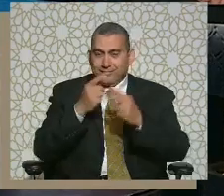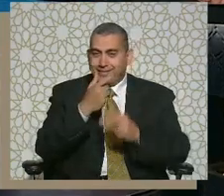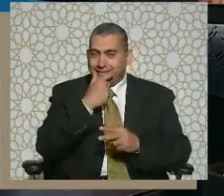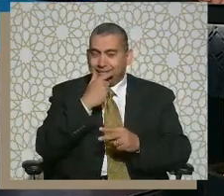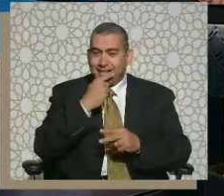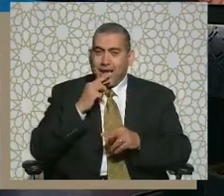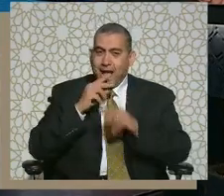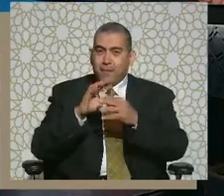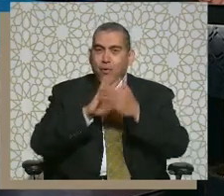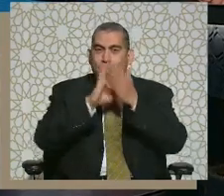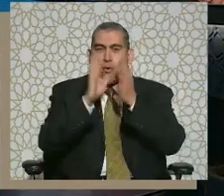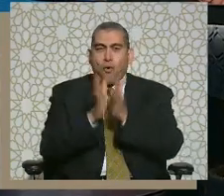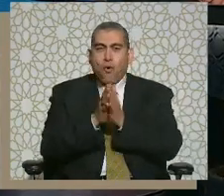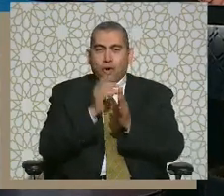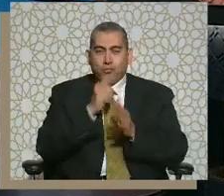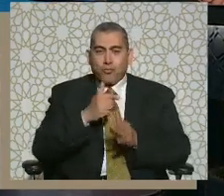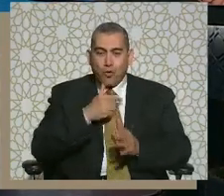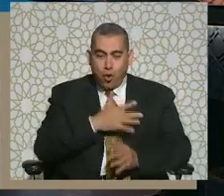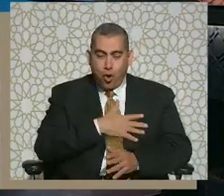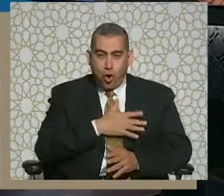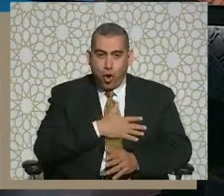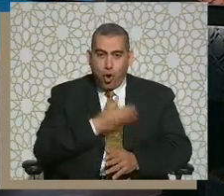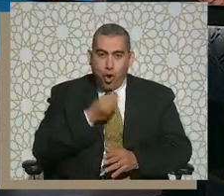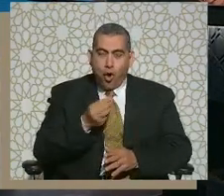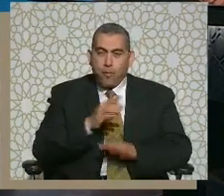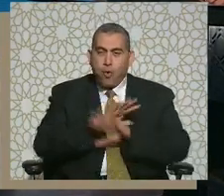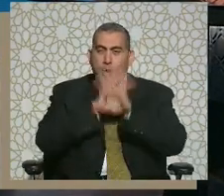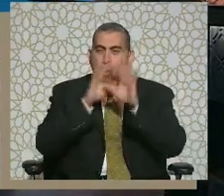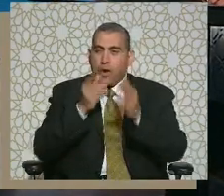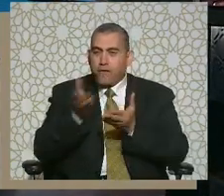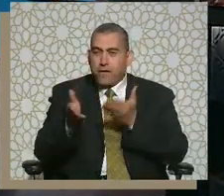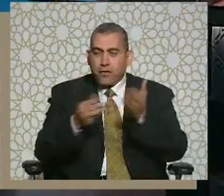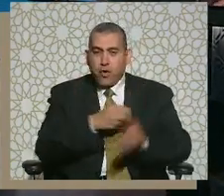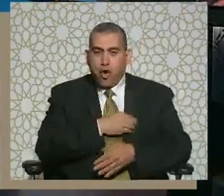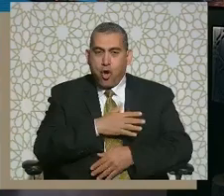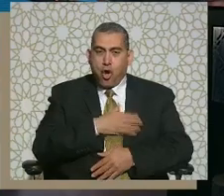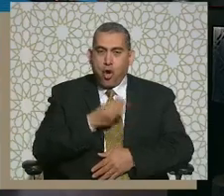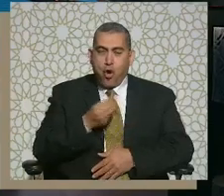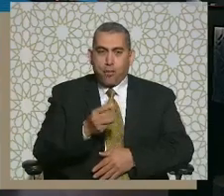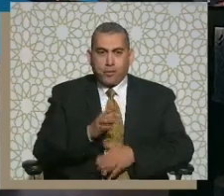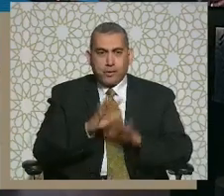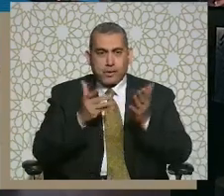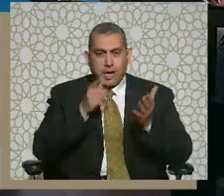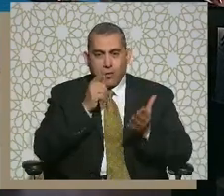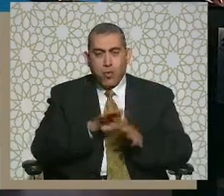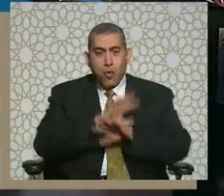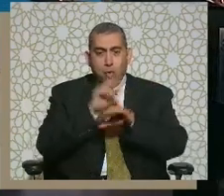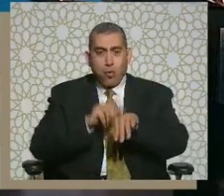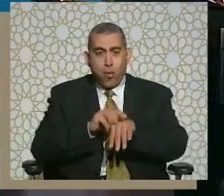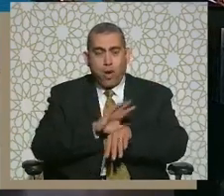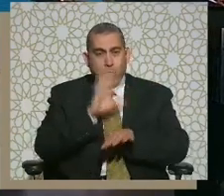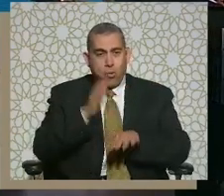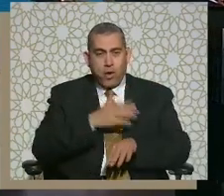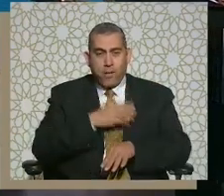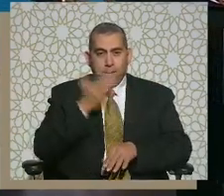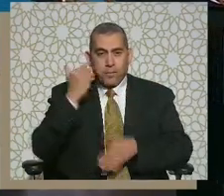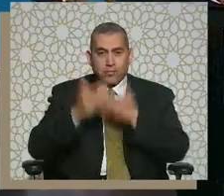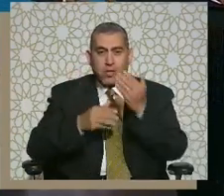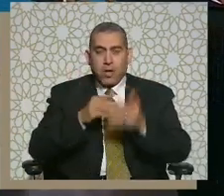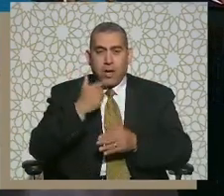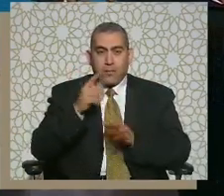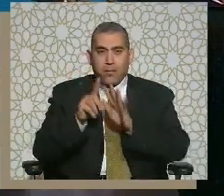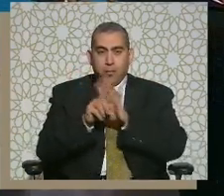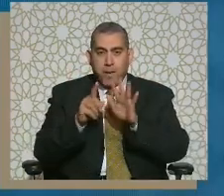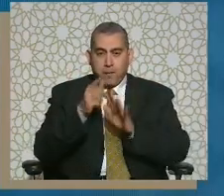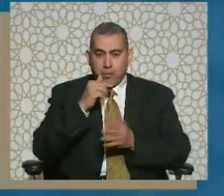بالكلمه كان يجعل الحب يسري في كل موقف ايه ده في كل وقت مره كان سيدنا حذيفه بن